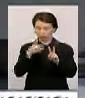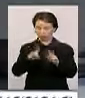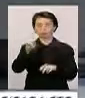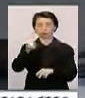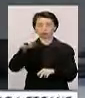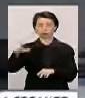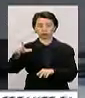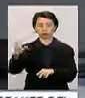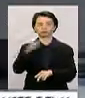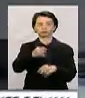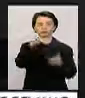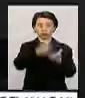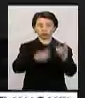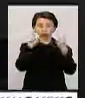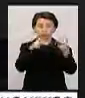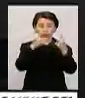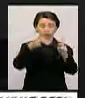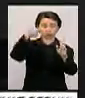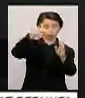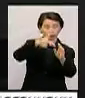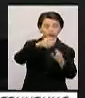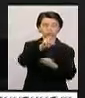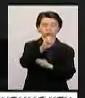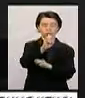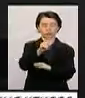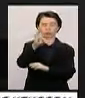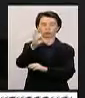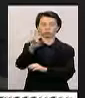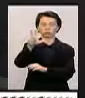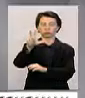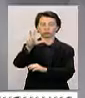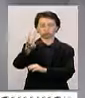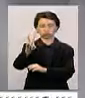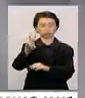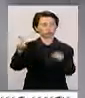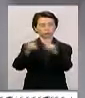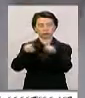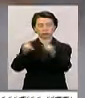seliter. Manakala harga runcit petrol RON 97 kekal diapungkan